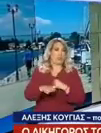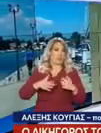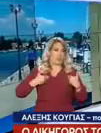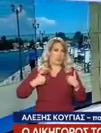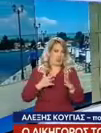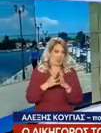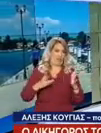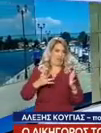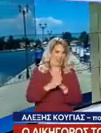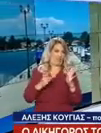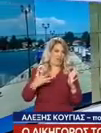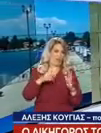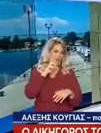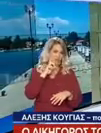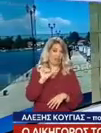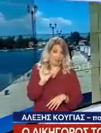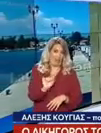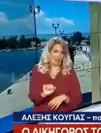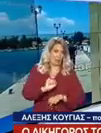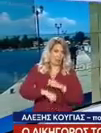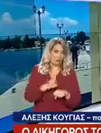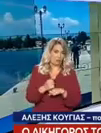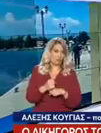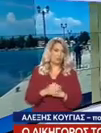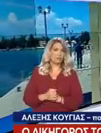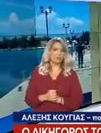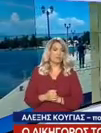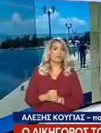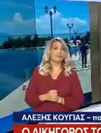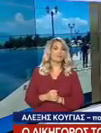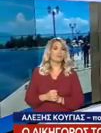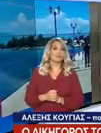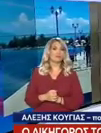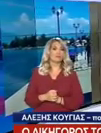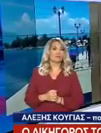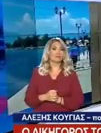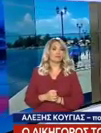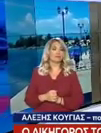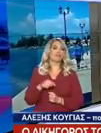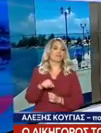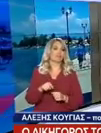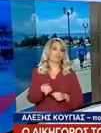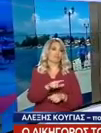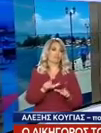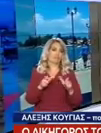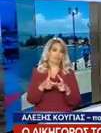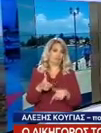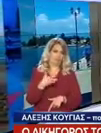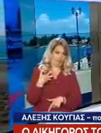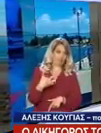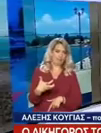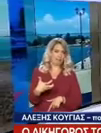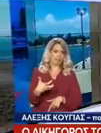17 ετών, που ήταν γόνος της πλέον επίλεκτης οικογένειας της περιοχής,